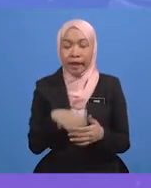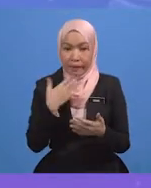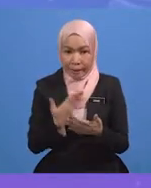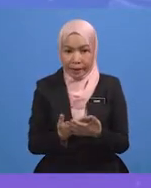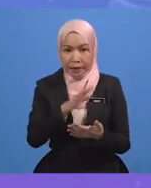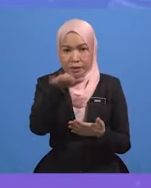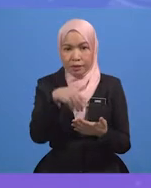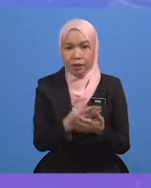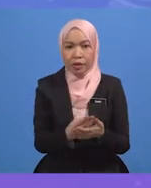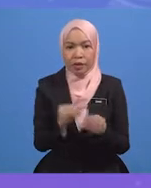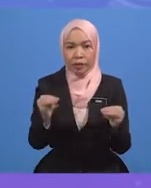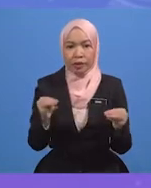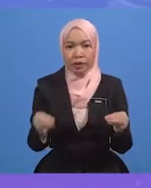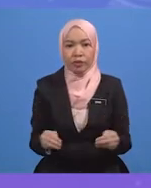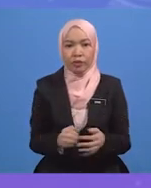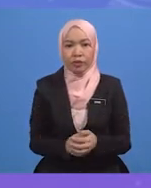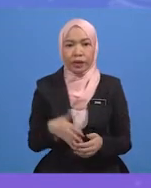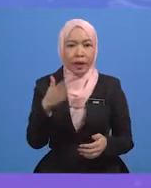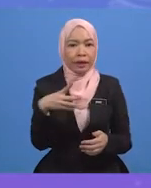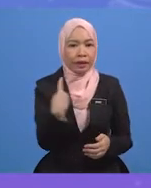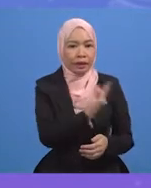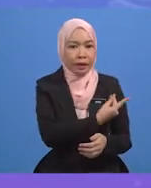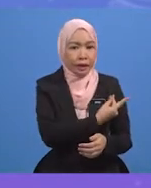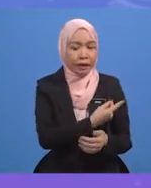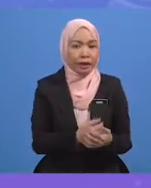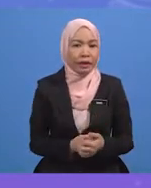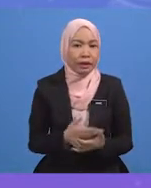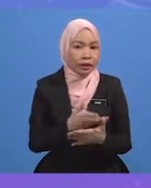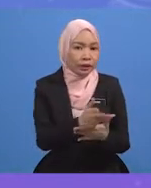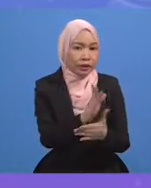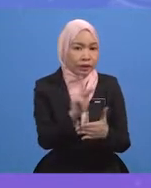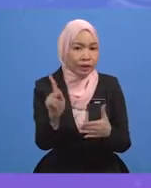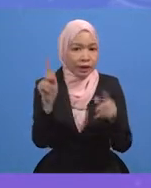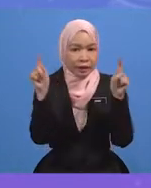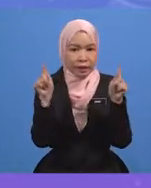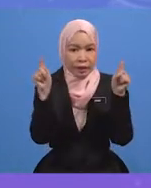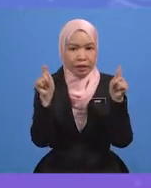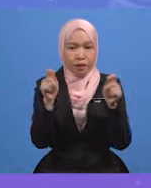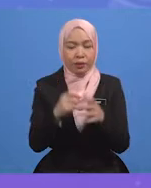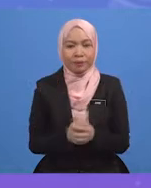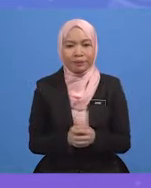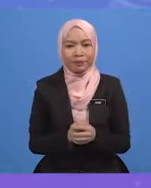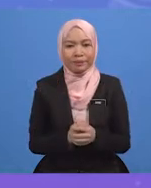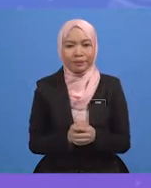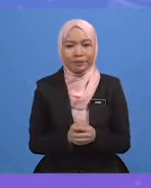Baiklah murid-murid sekalian, seterusnya akan kita selusuri subtopik perjuangan